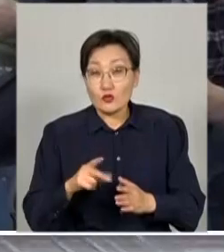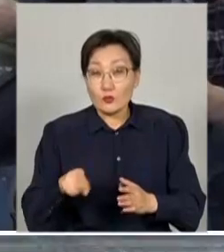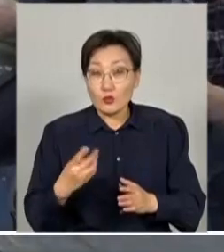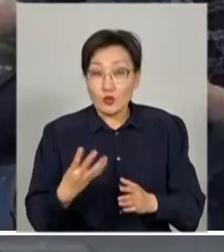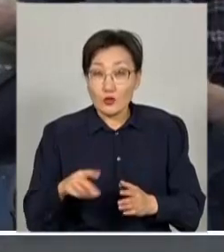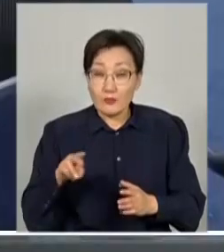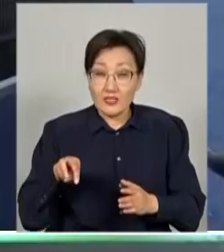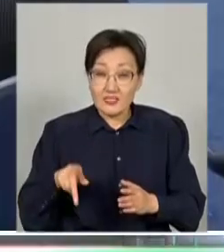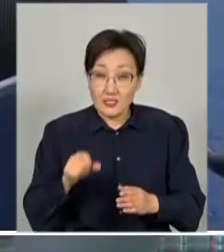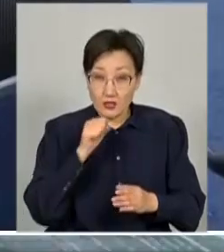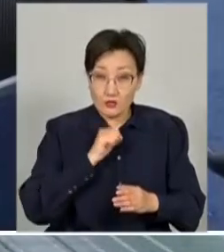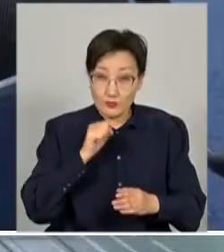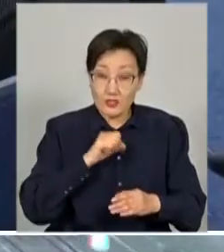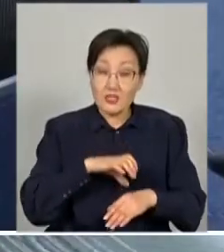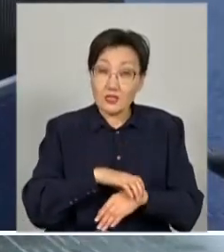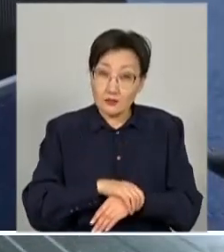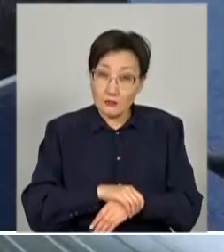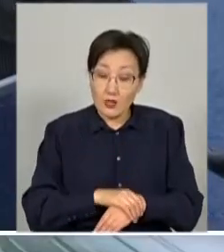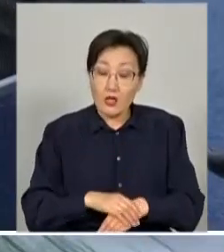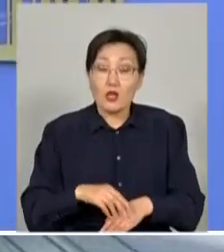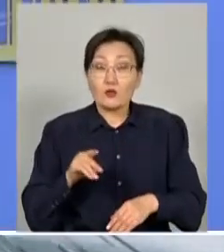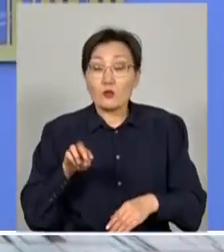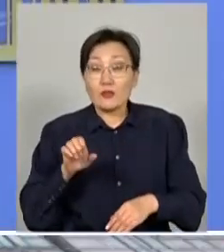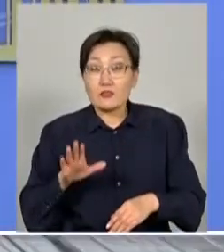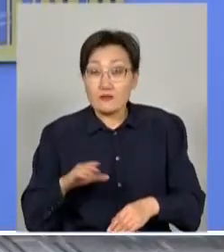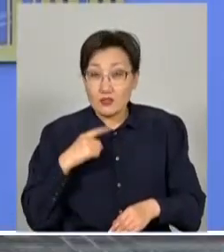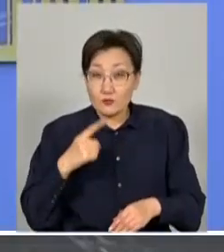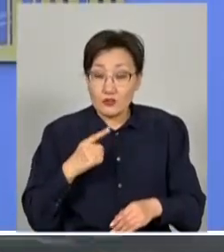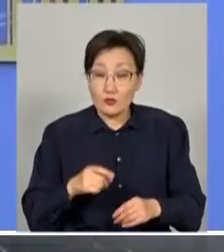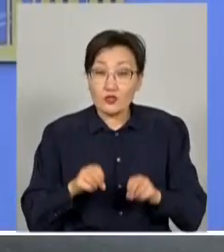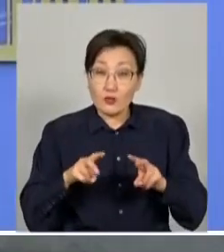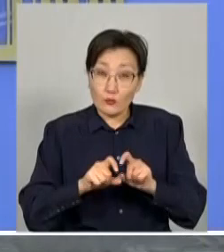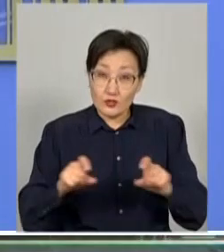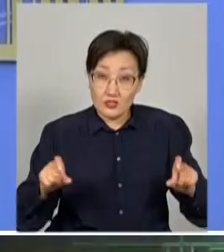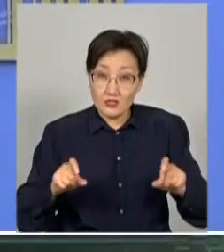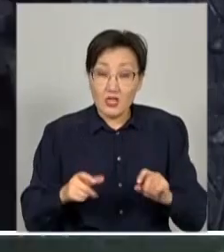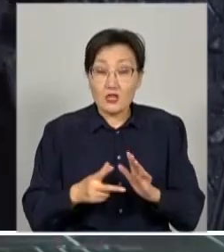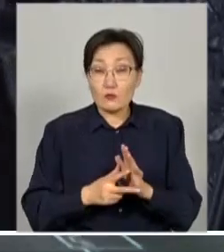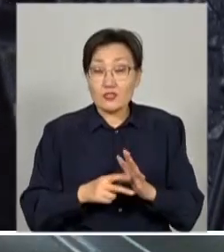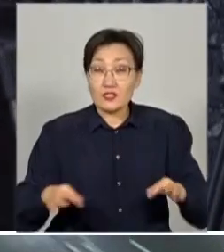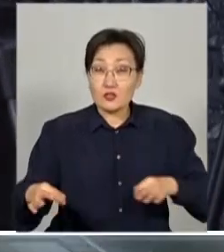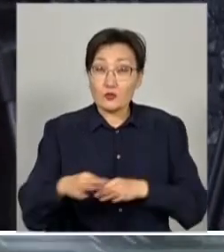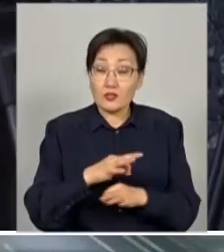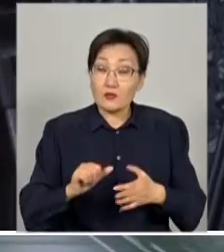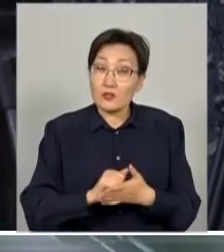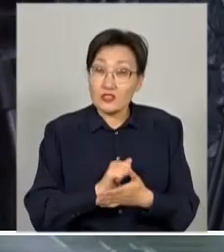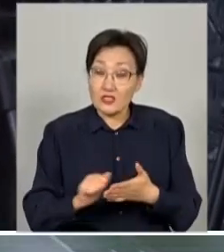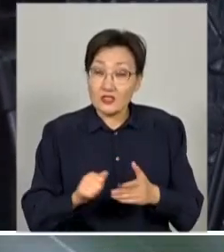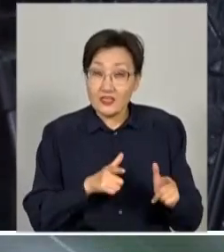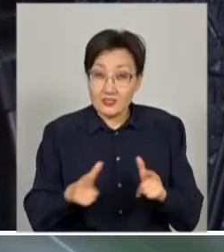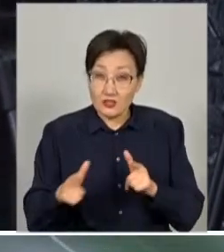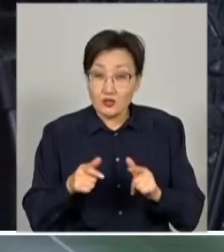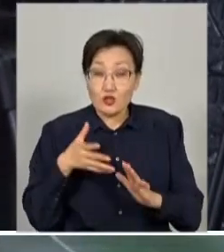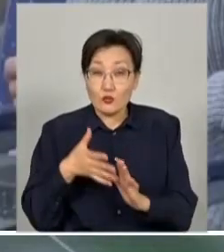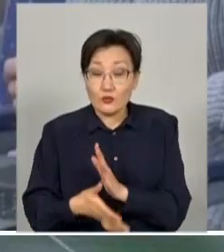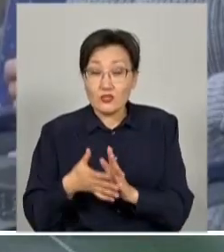теңге жымқырылғанын анықтадық деді. Сапарбек Нұрпейісовтің айтуынша құзырлы орган 8 жобалық сметалық құжаттаманы әзірлеуге